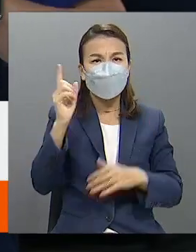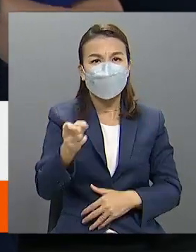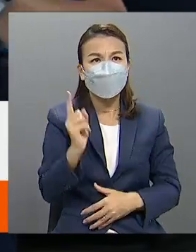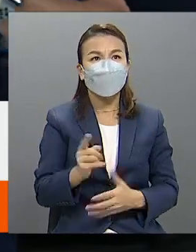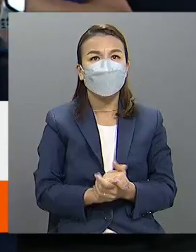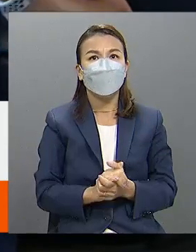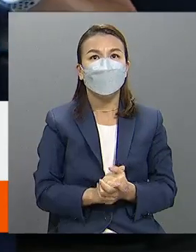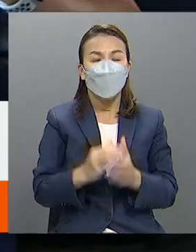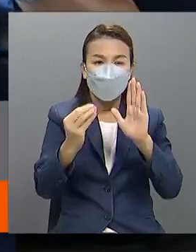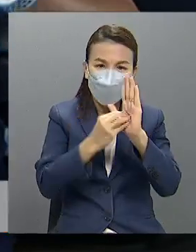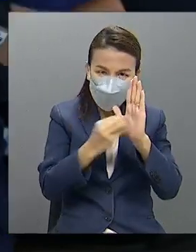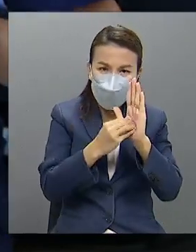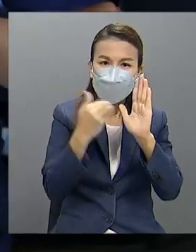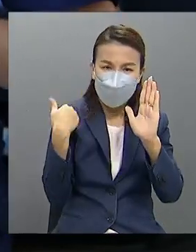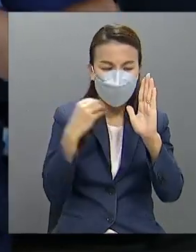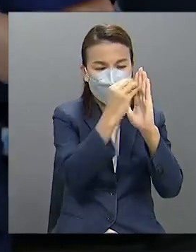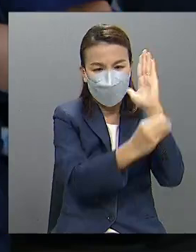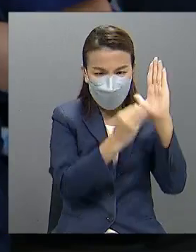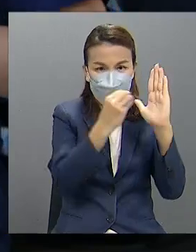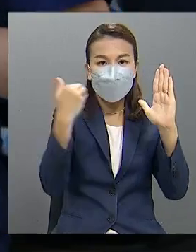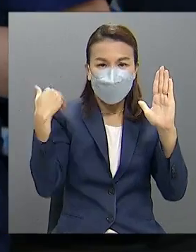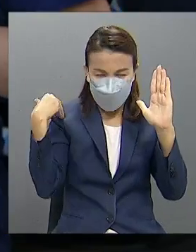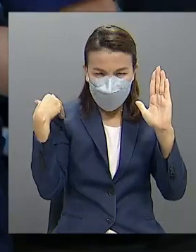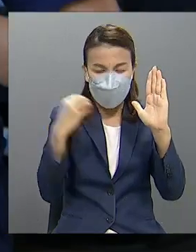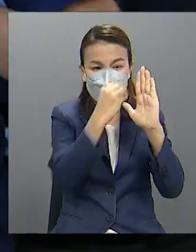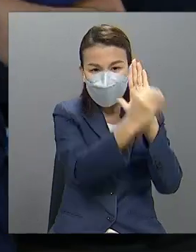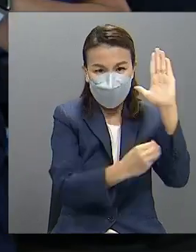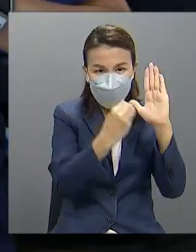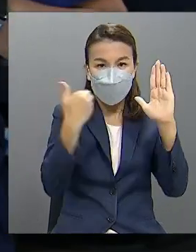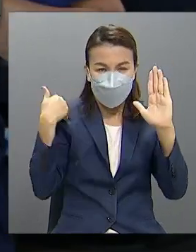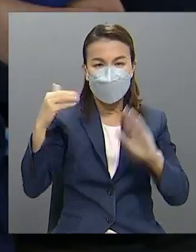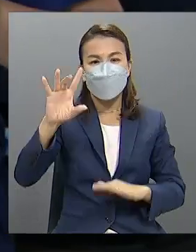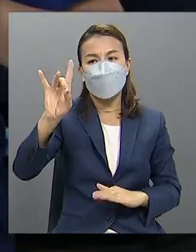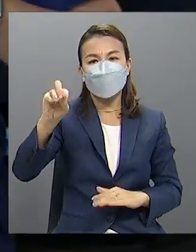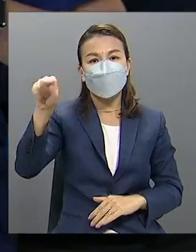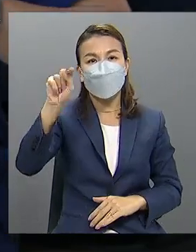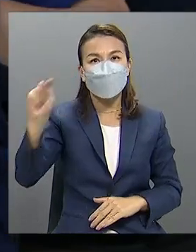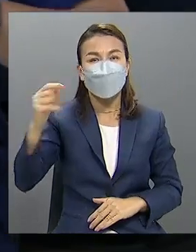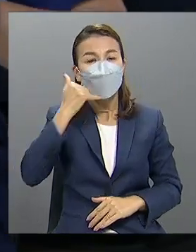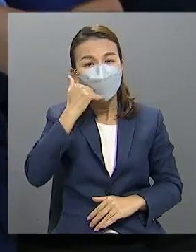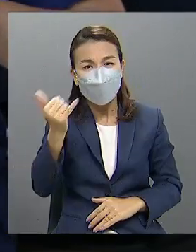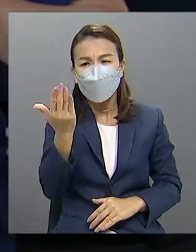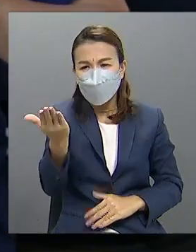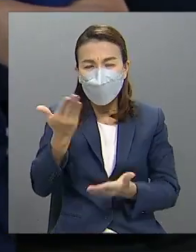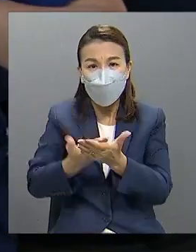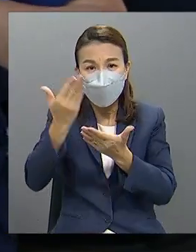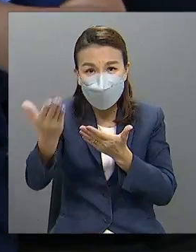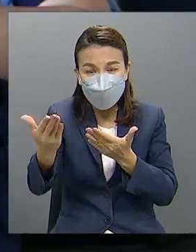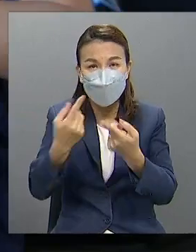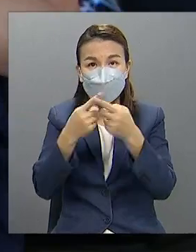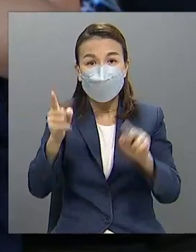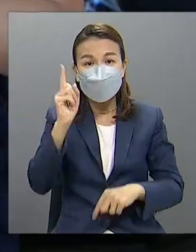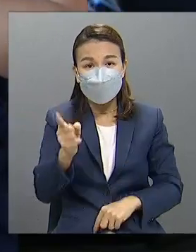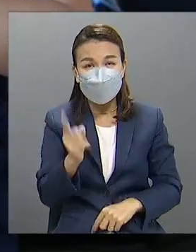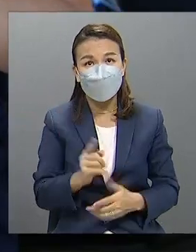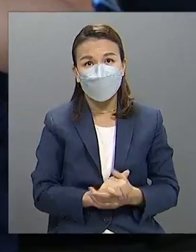งเทพต่างจังหวัดส่วนใหญ่เนี่ยเป็นพี่น้องต่างจังหวัดด้วย 80% เลยติดต่อเข้ามาเพื่อขอซื้อแต่ในความเป็นจริงอ่ะ เ